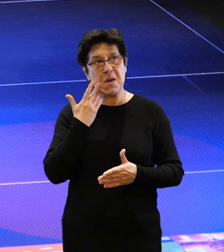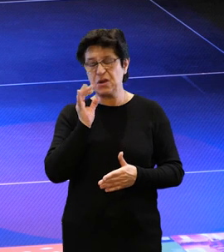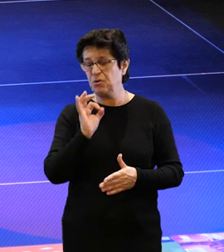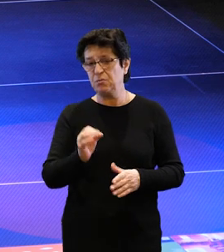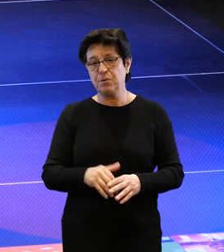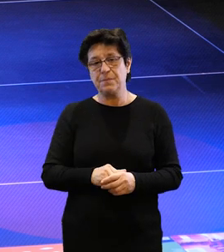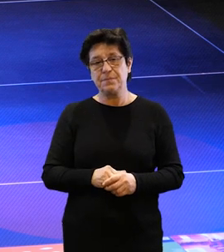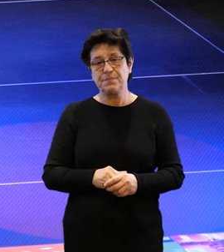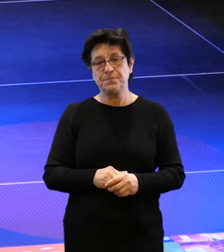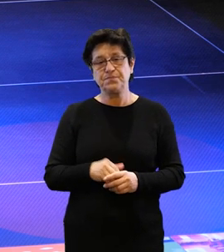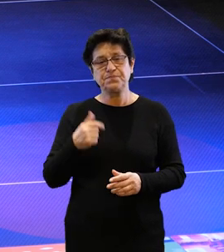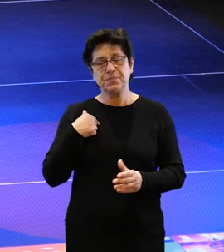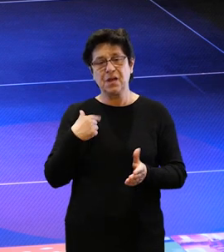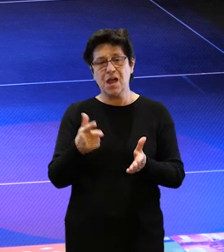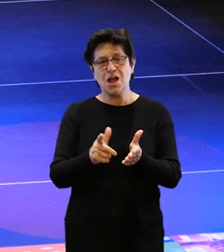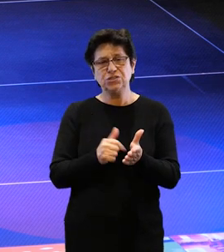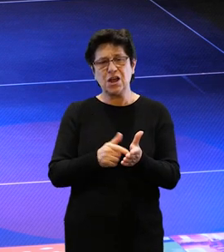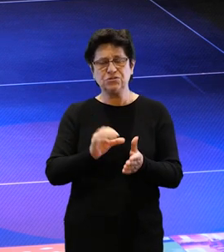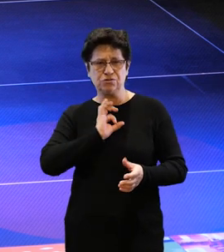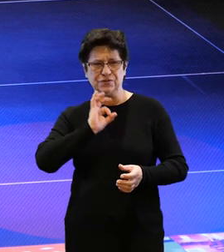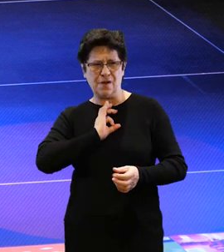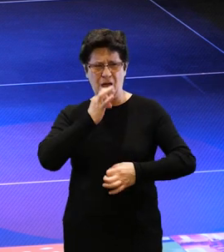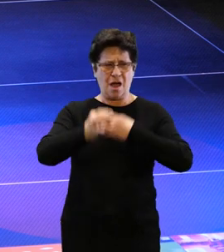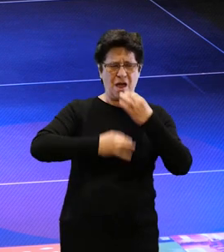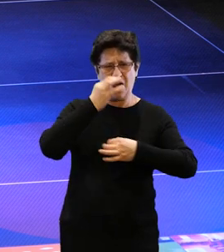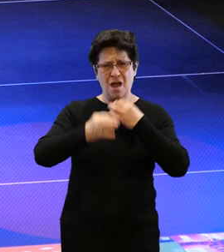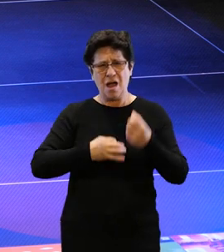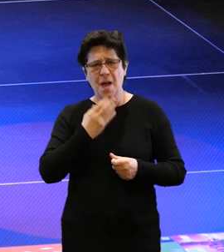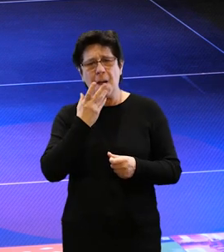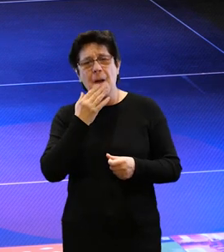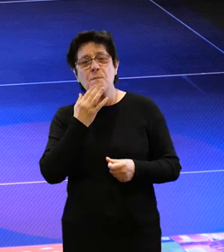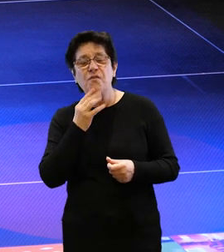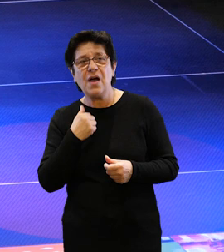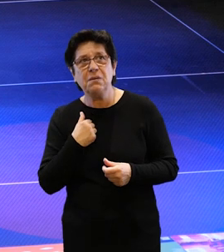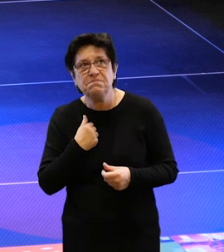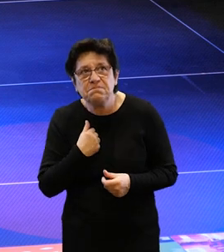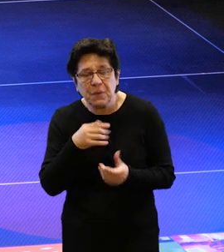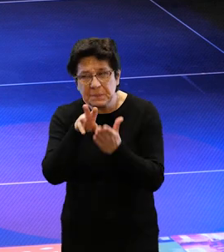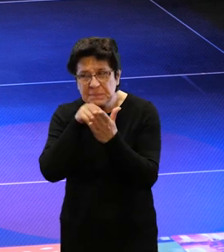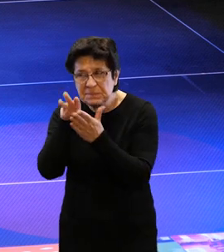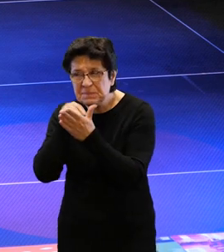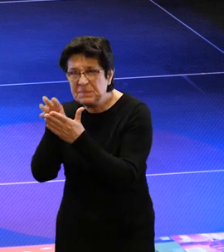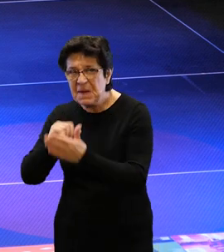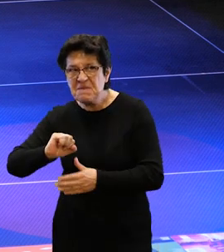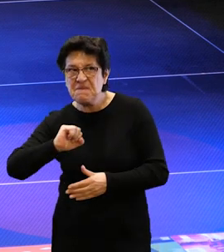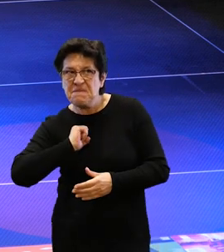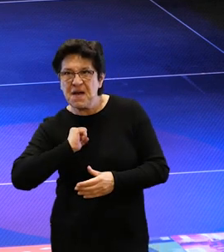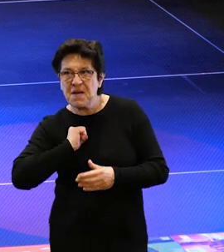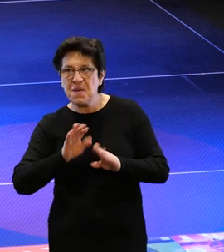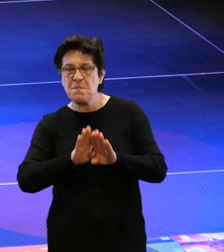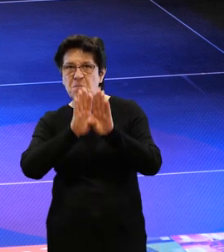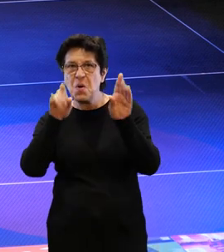inicjatywą bardzo często w swoich opowieściach mówię że dla mnie takim wzorcowym przykładem fajnego Muzeum jest